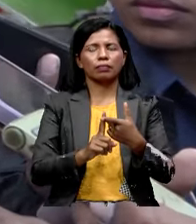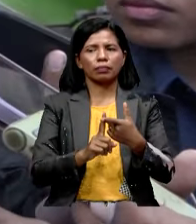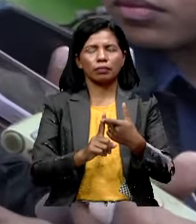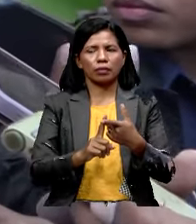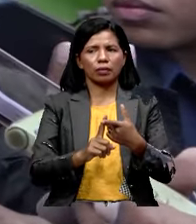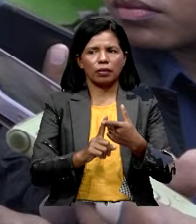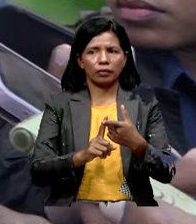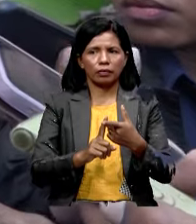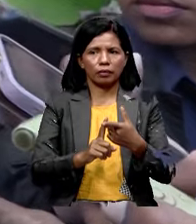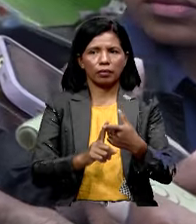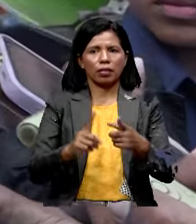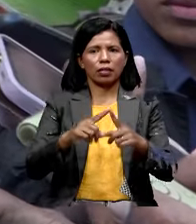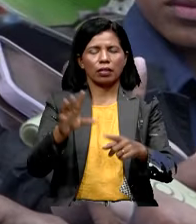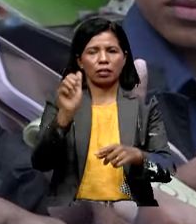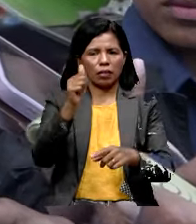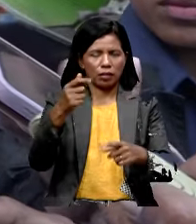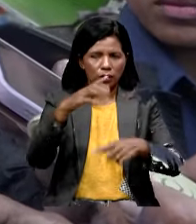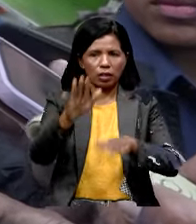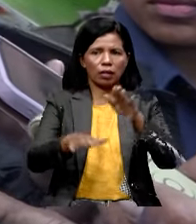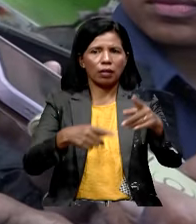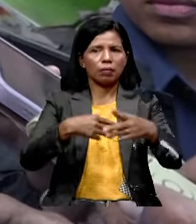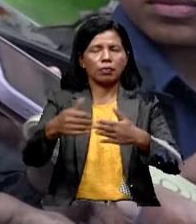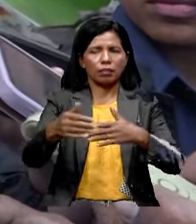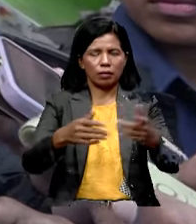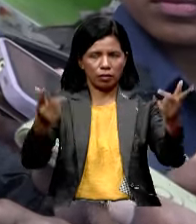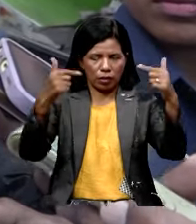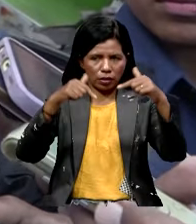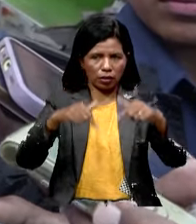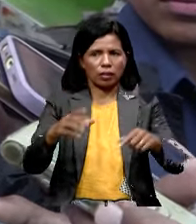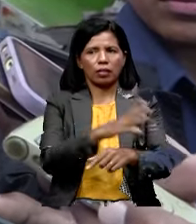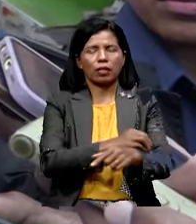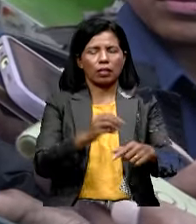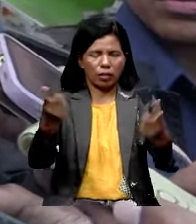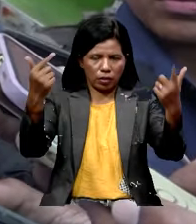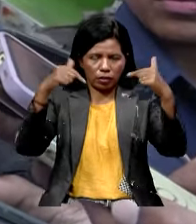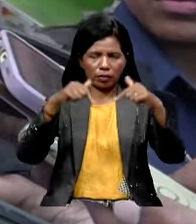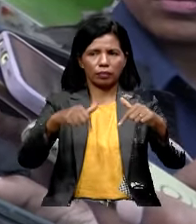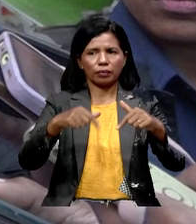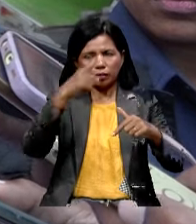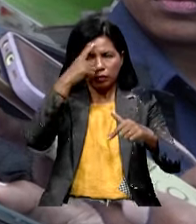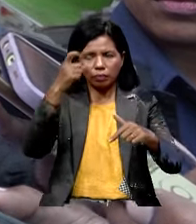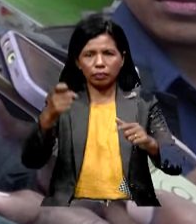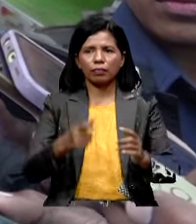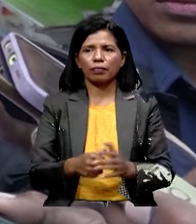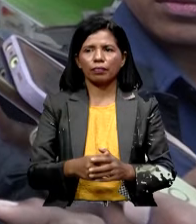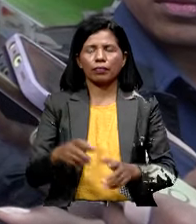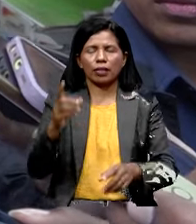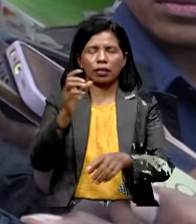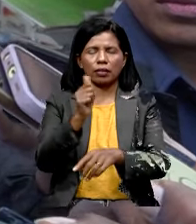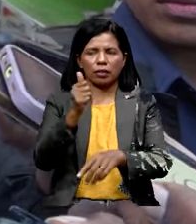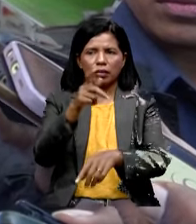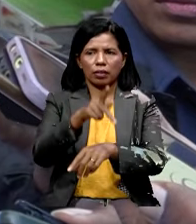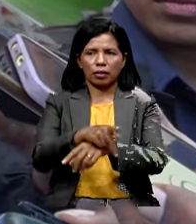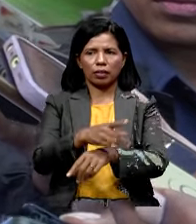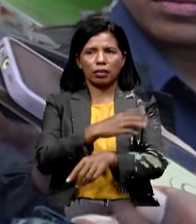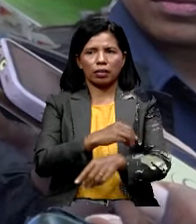loronto ya dia des wahira ni lau bamai liu liu ultimo dia molok ni villa vali tamba dia des kalang ni ita matan dukur